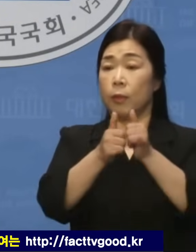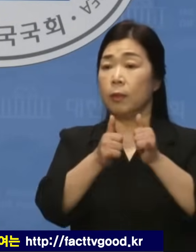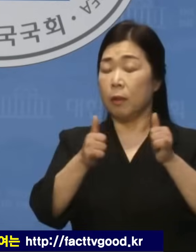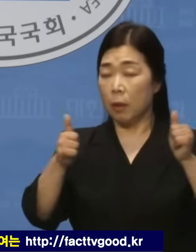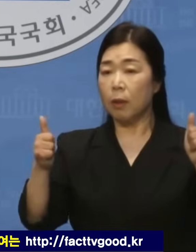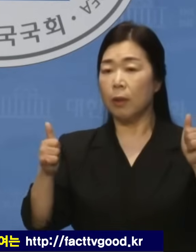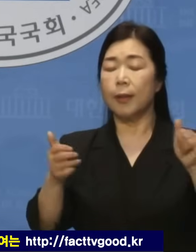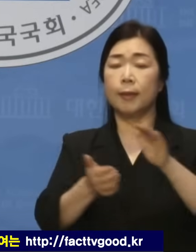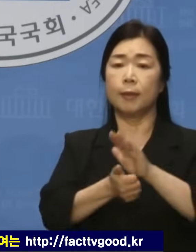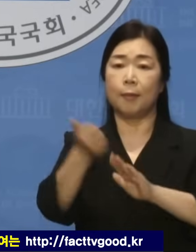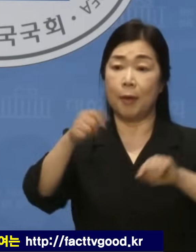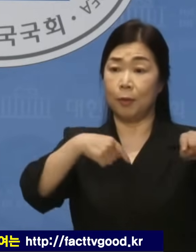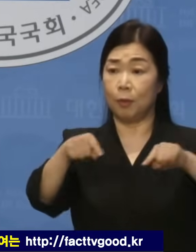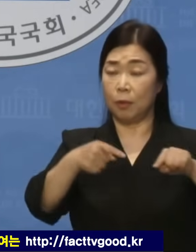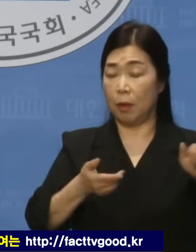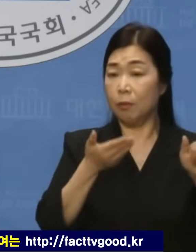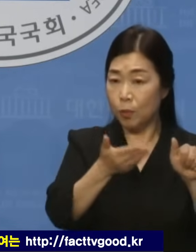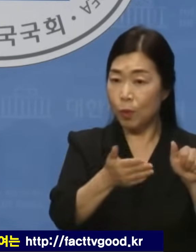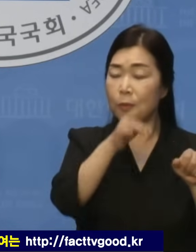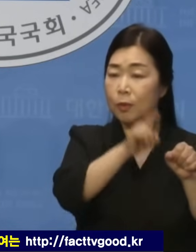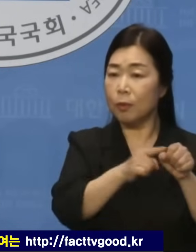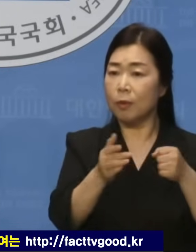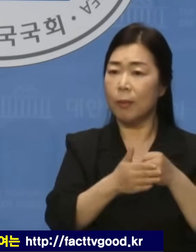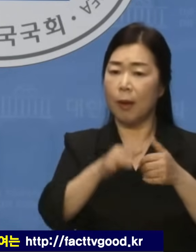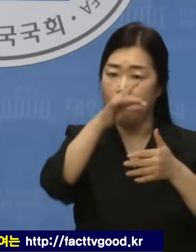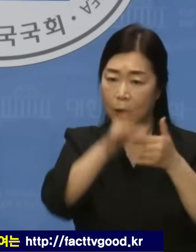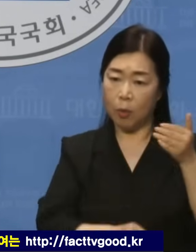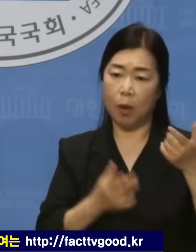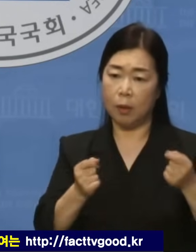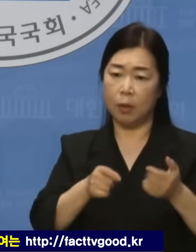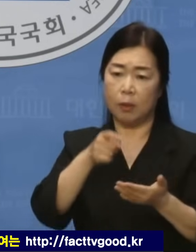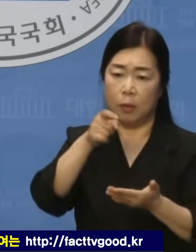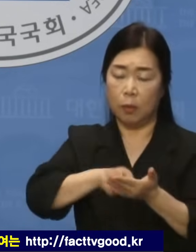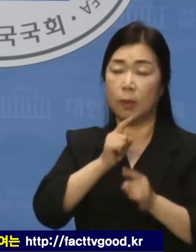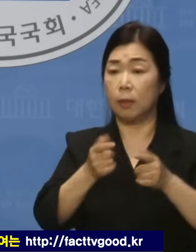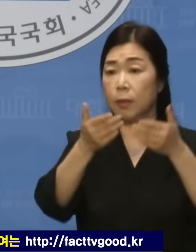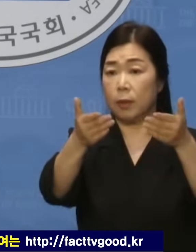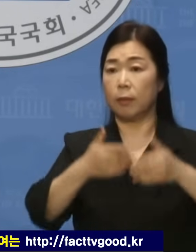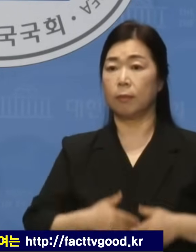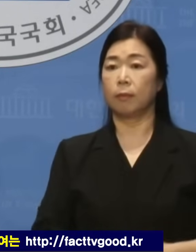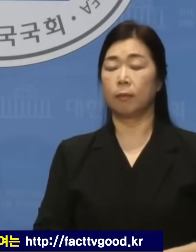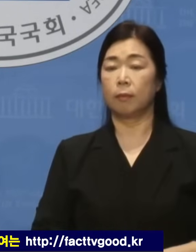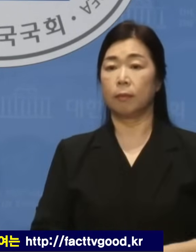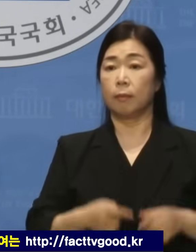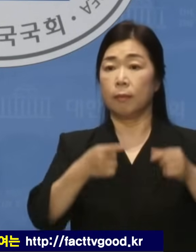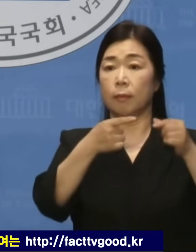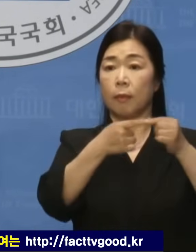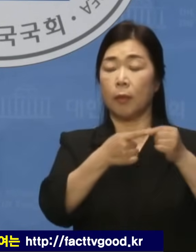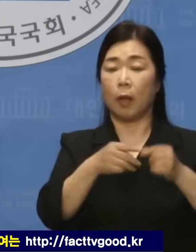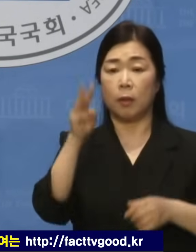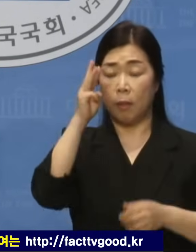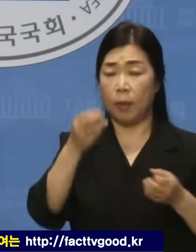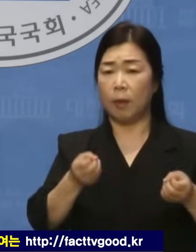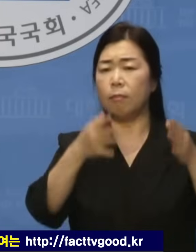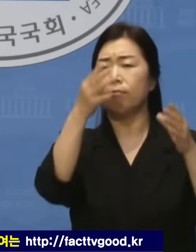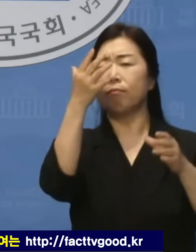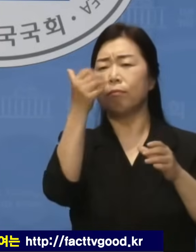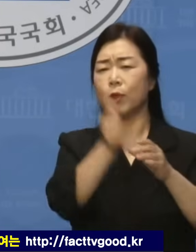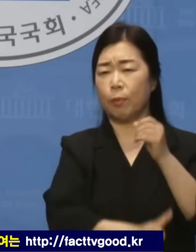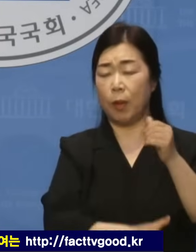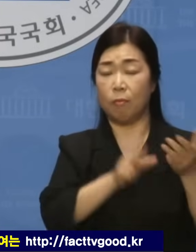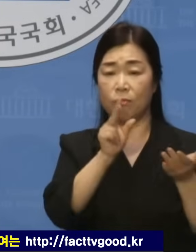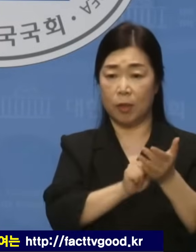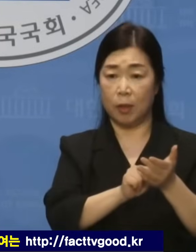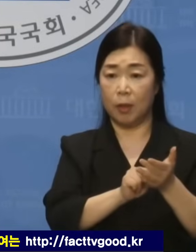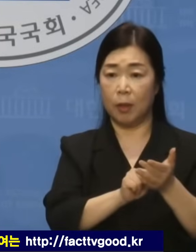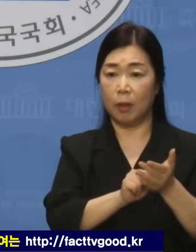국민들에게 희망의 정치를 전하기 위해 다음과 같이 촉구합니다. 하나, 잼버리 파행에 총체적